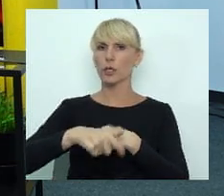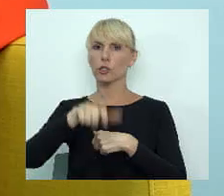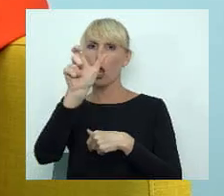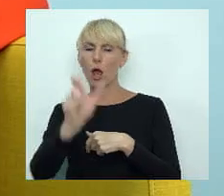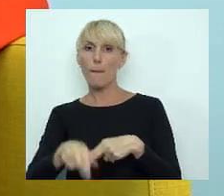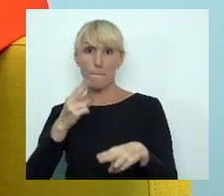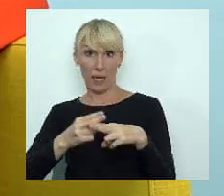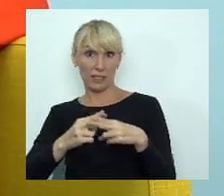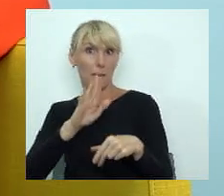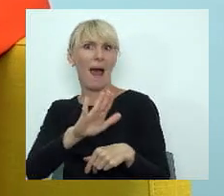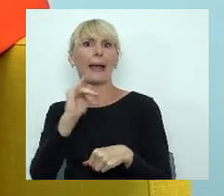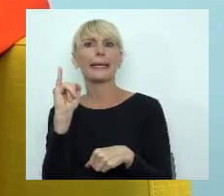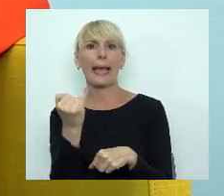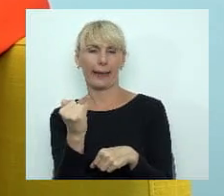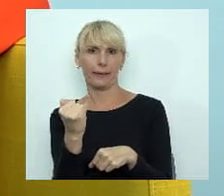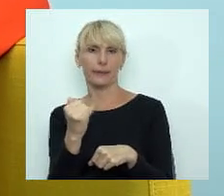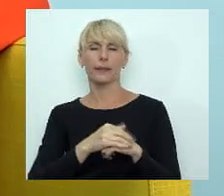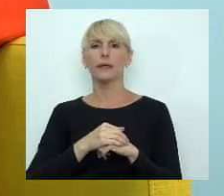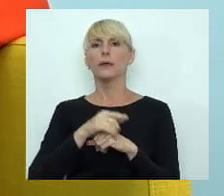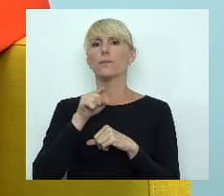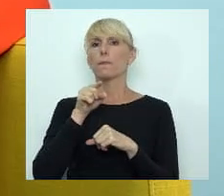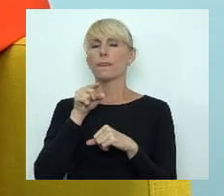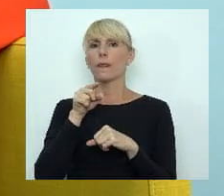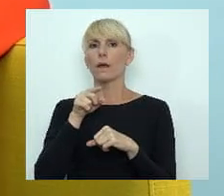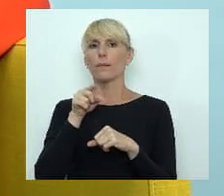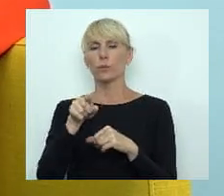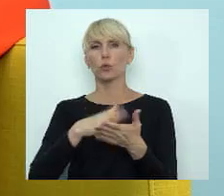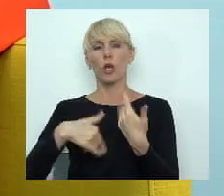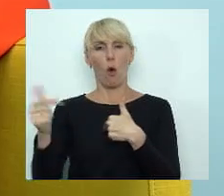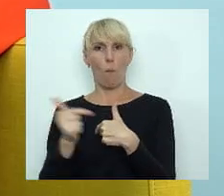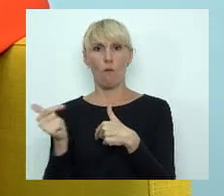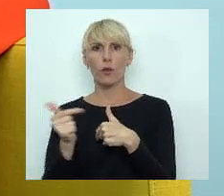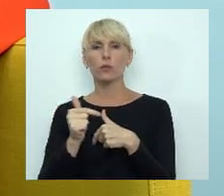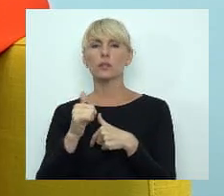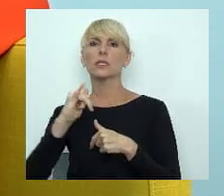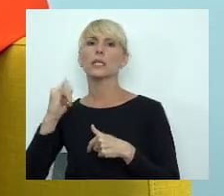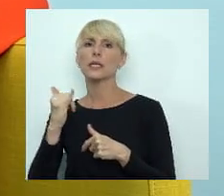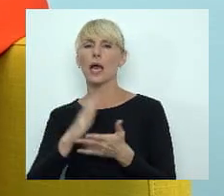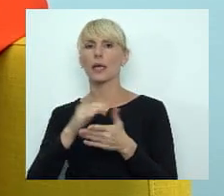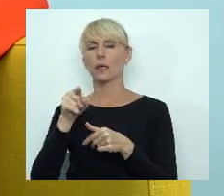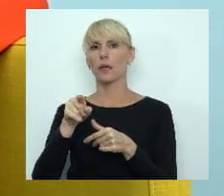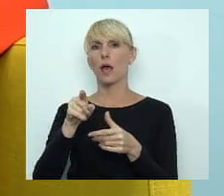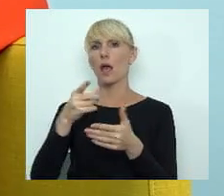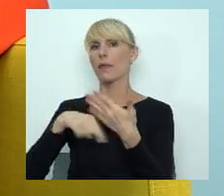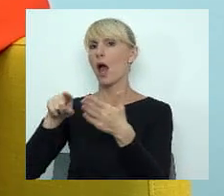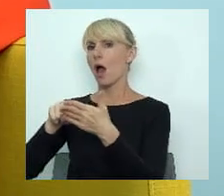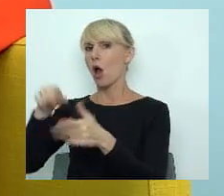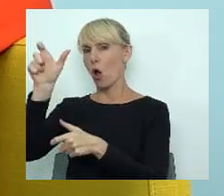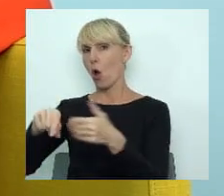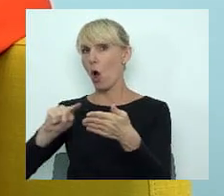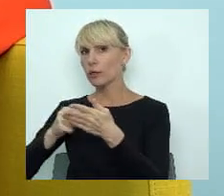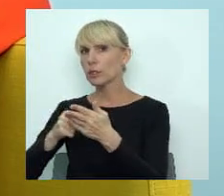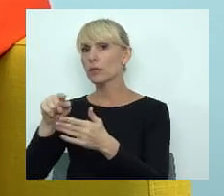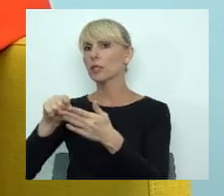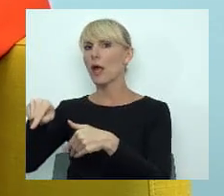przypadku pacjent, wskazują także na to, jakie obowiązki istnieją po stronie administratora, czyli tego